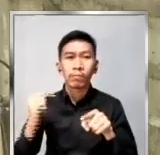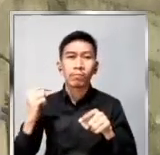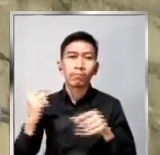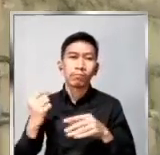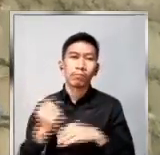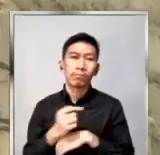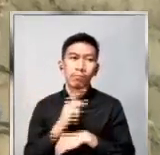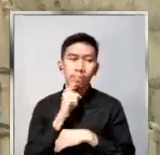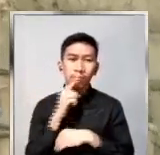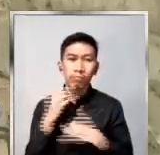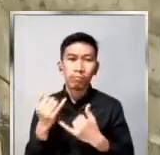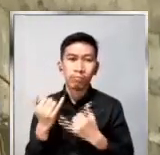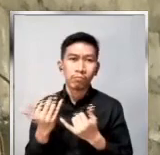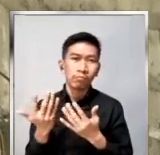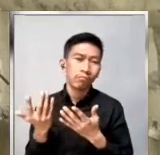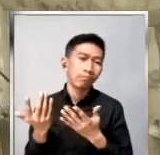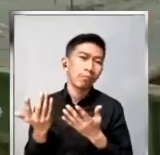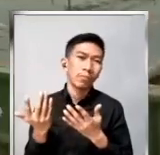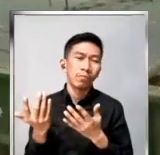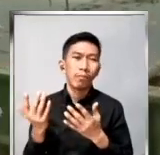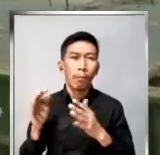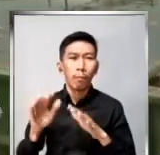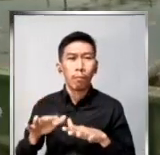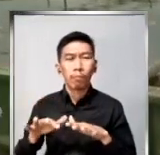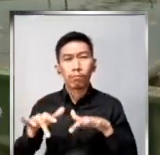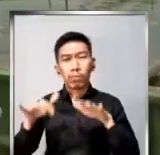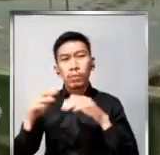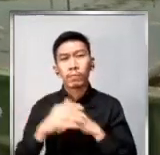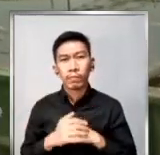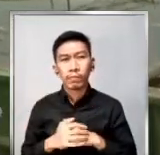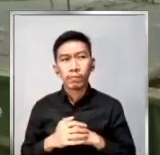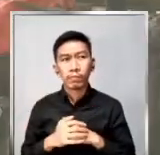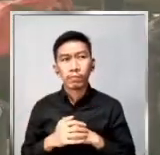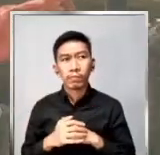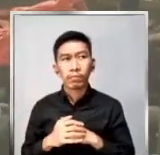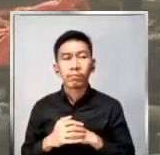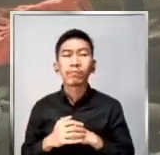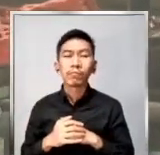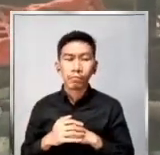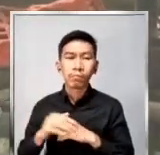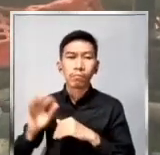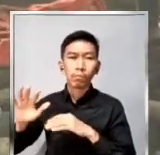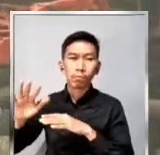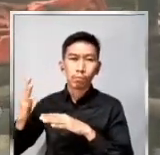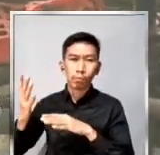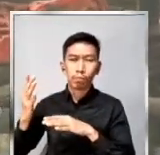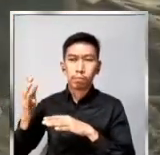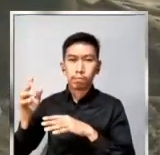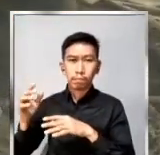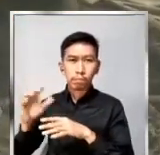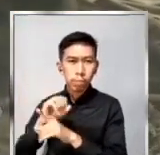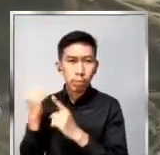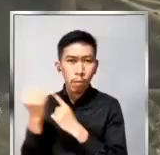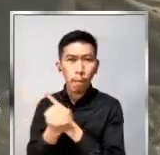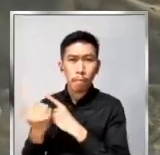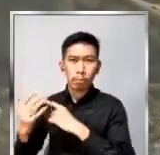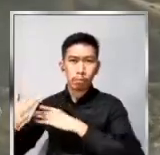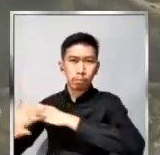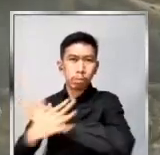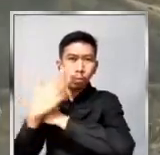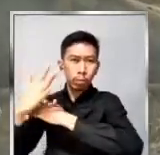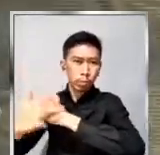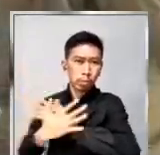patitirikin. Peligroso talaga ang kanilang komunidad sa dalampasigan. Pero nandun kasi ang babalikan nilang tahanan at